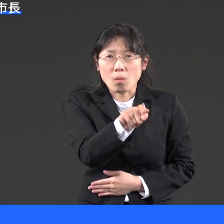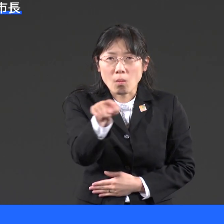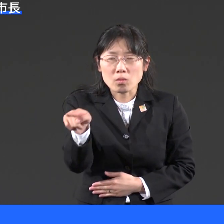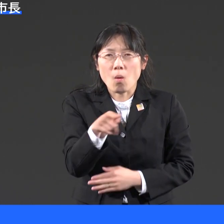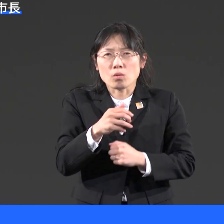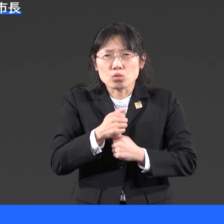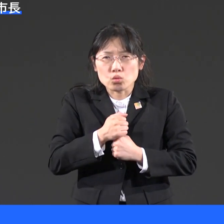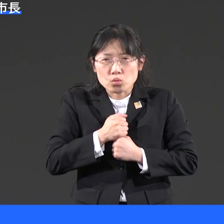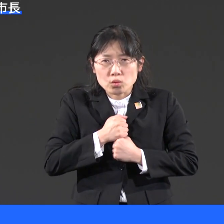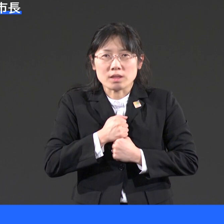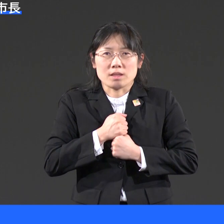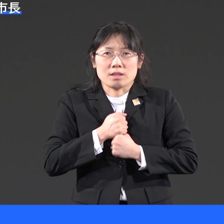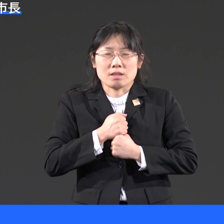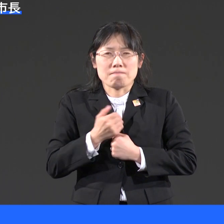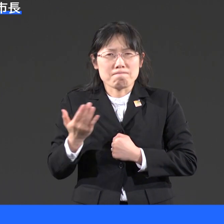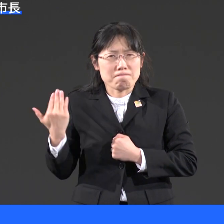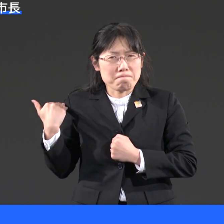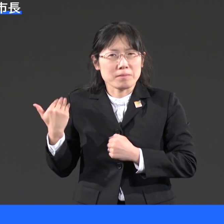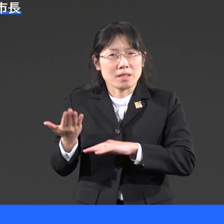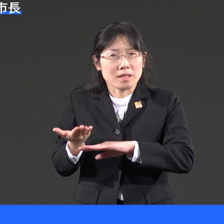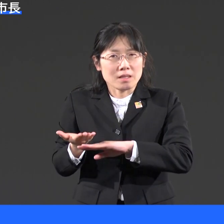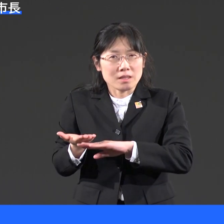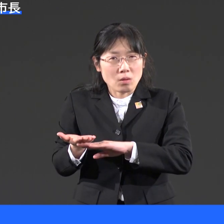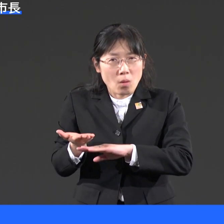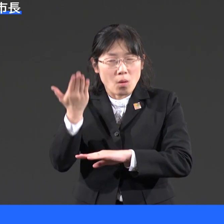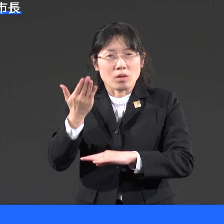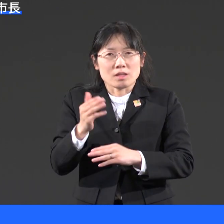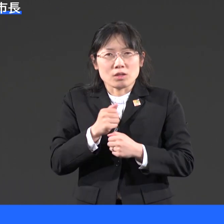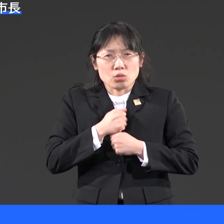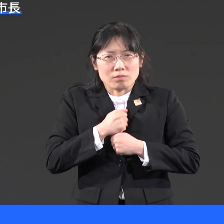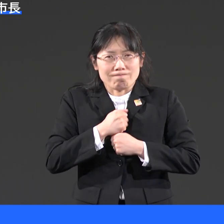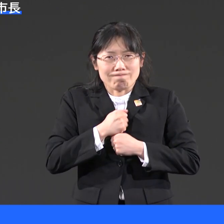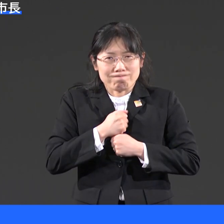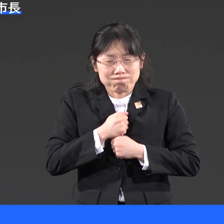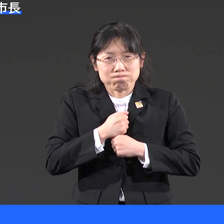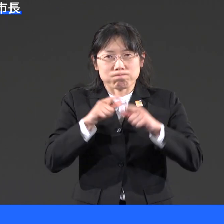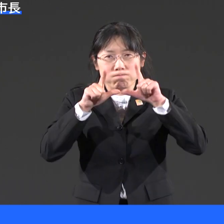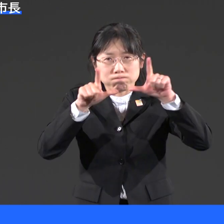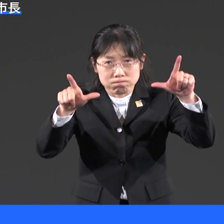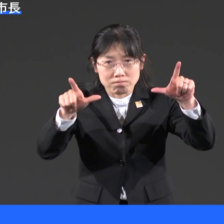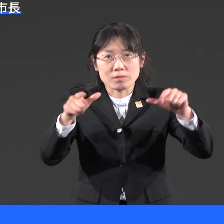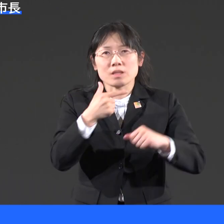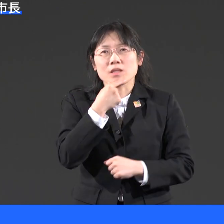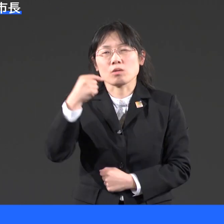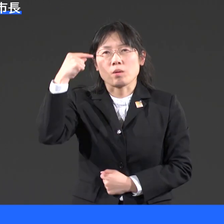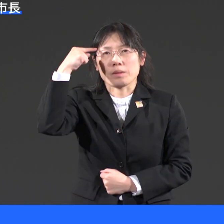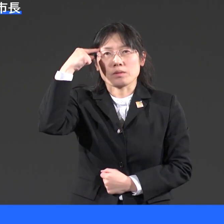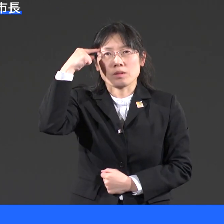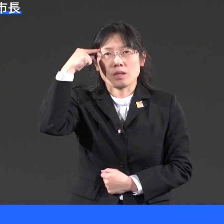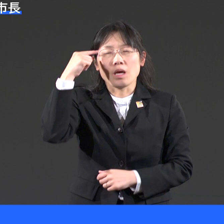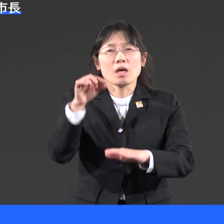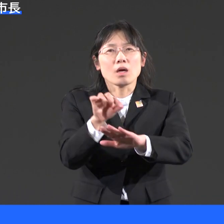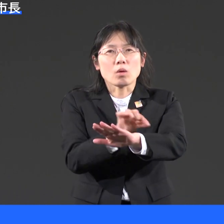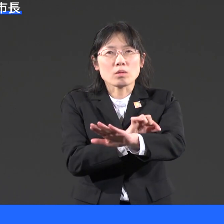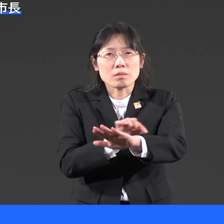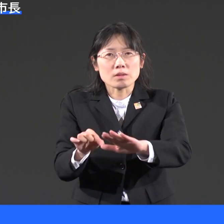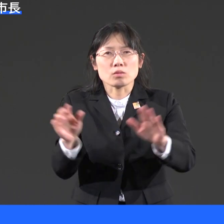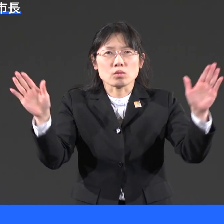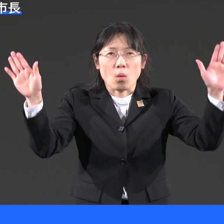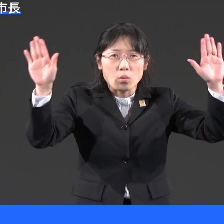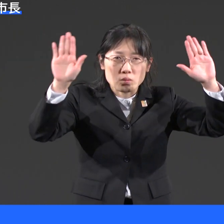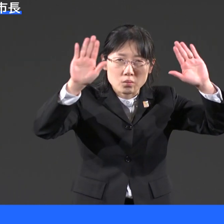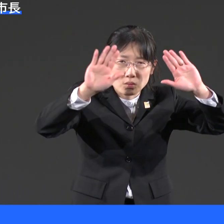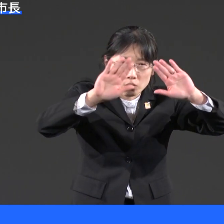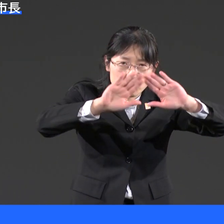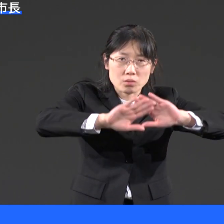意ということ、これまで以上にですね、注意喚起をしていきたいというふうに思っております。でとりわけ夜間です